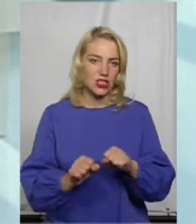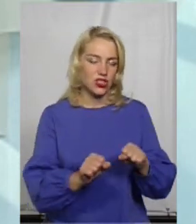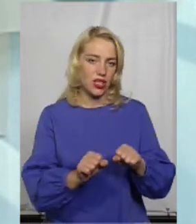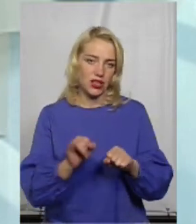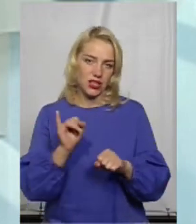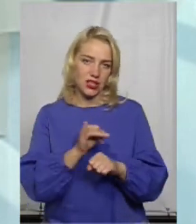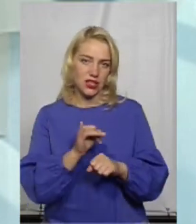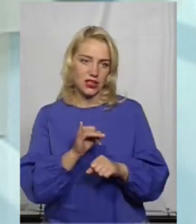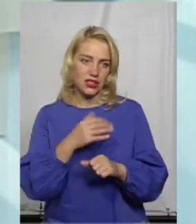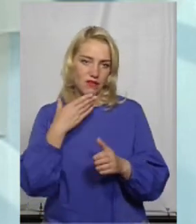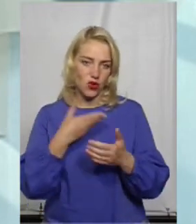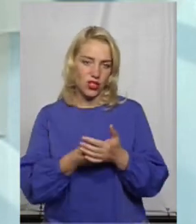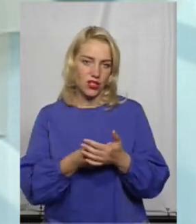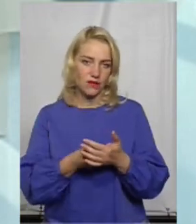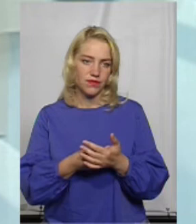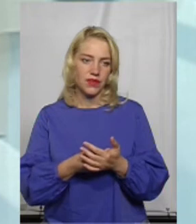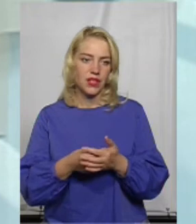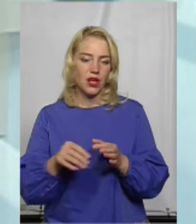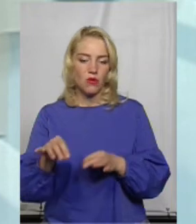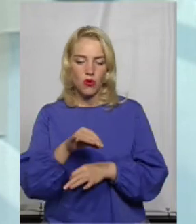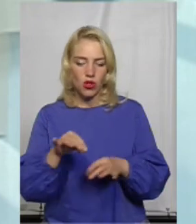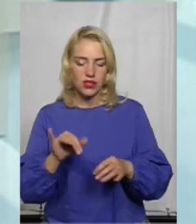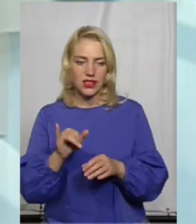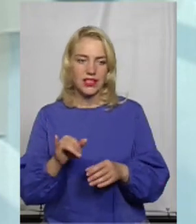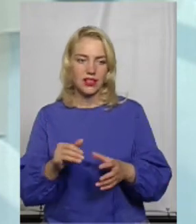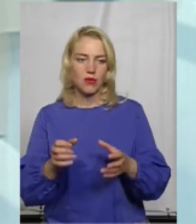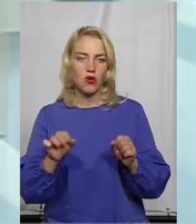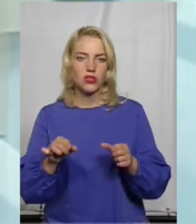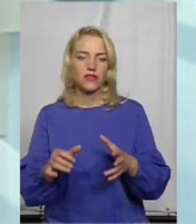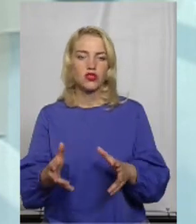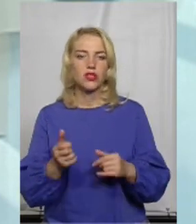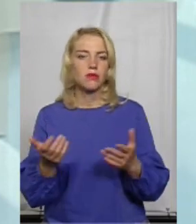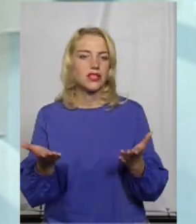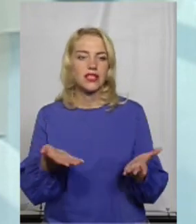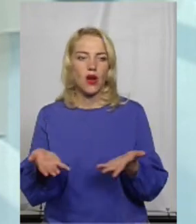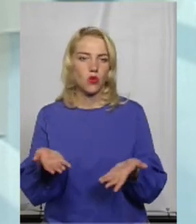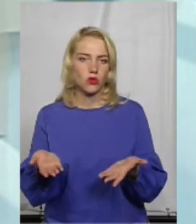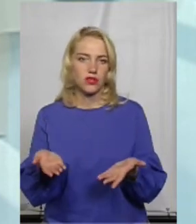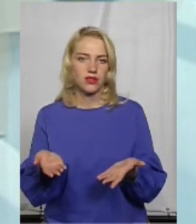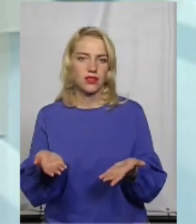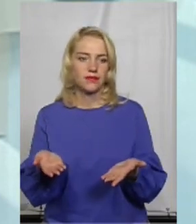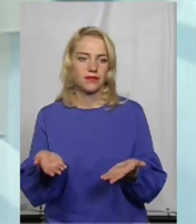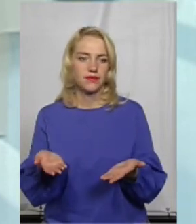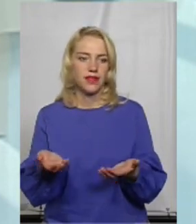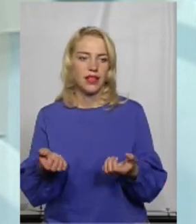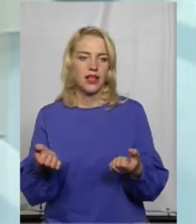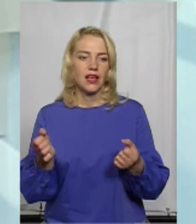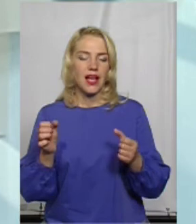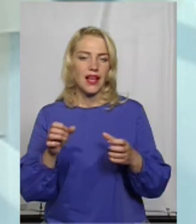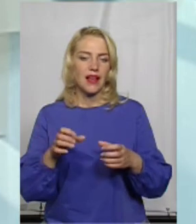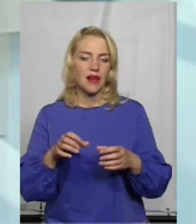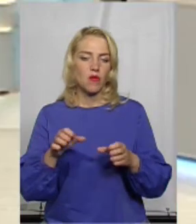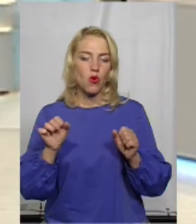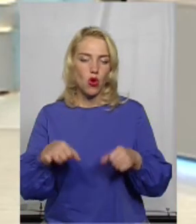захищати свої ці проекти і можливість отримувати якусь можливість